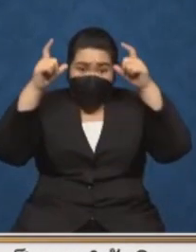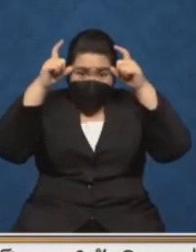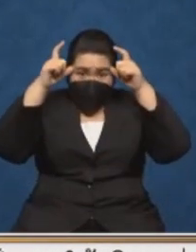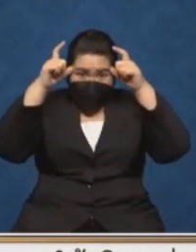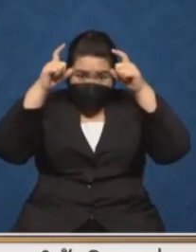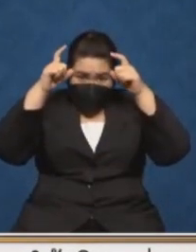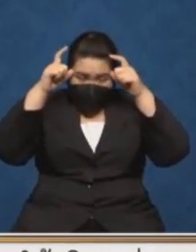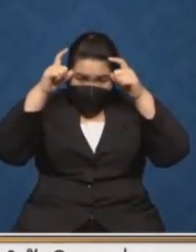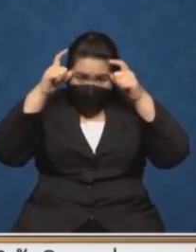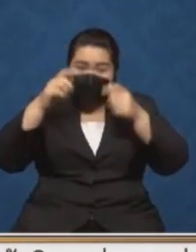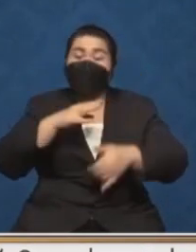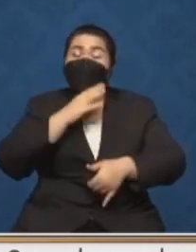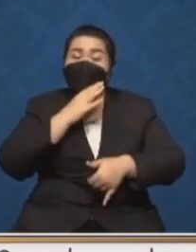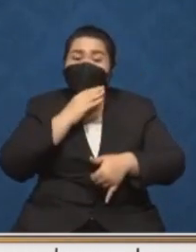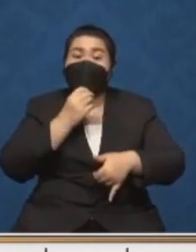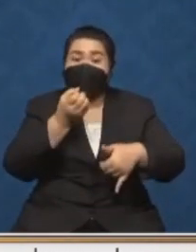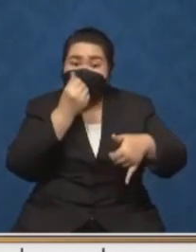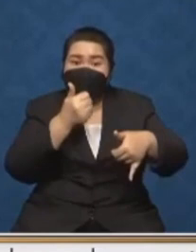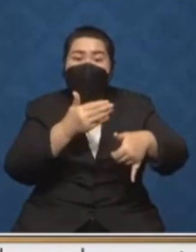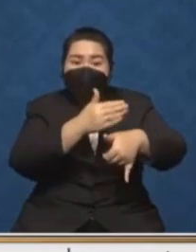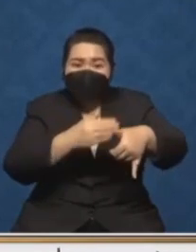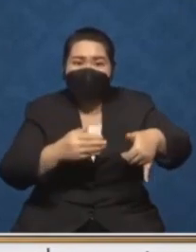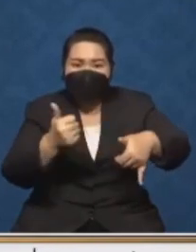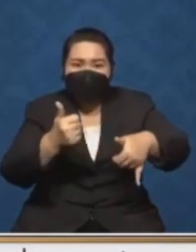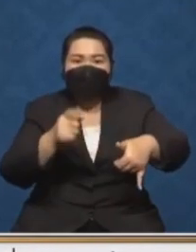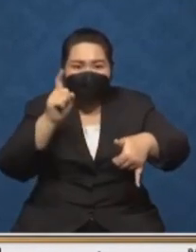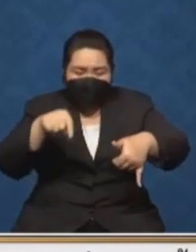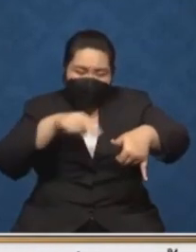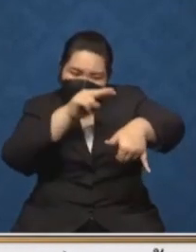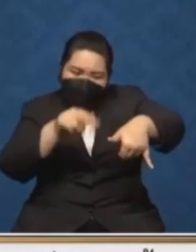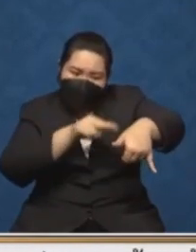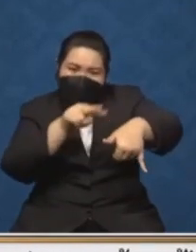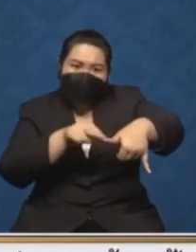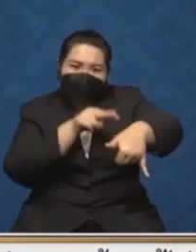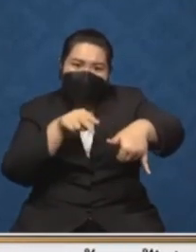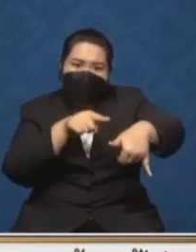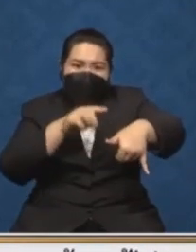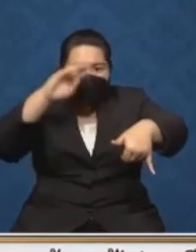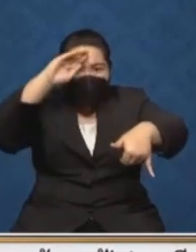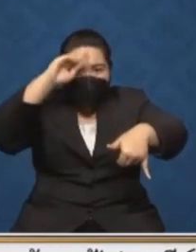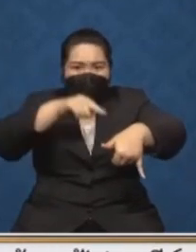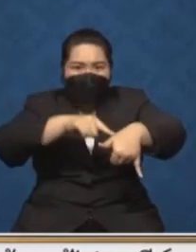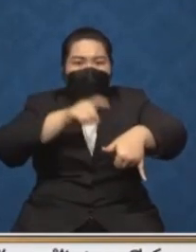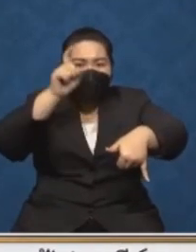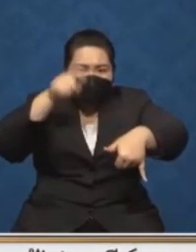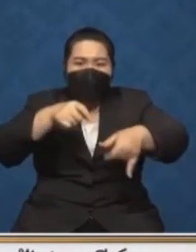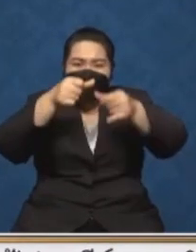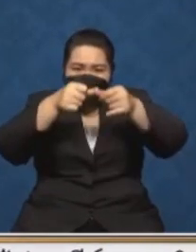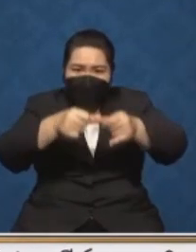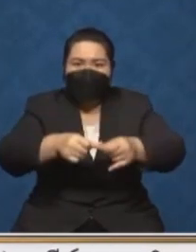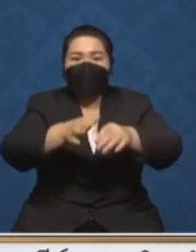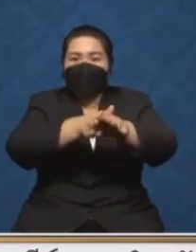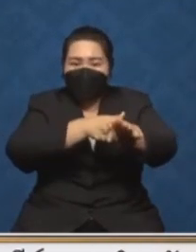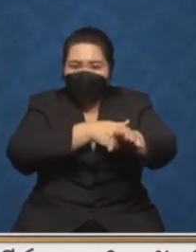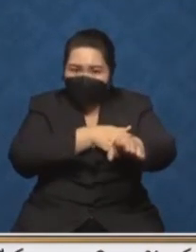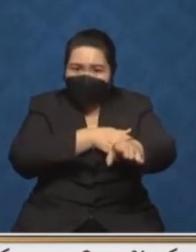ลงช่ำและได้altaส ต้องพ่ารการตัวจสอกคือคุนไม่น้อยกว่า